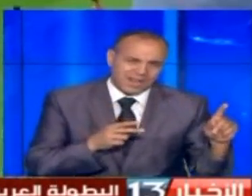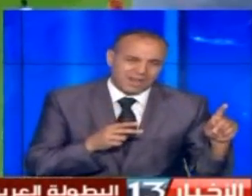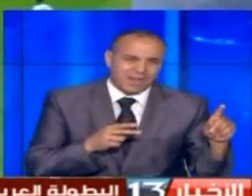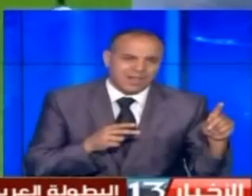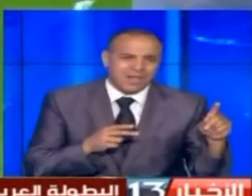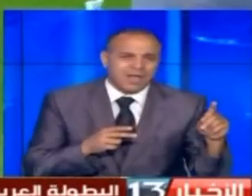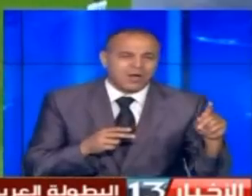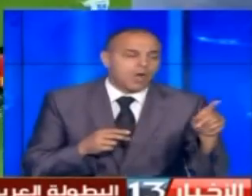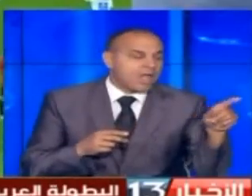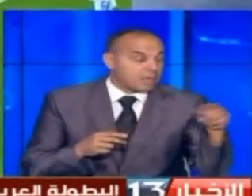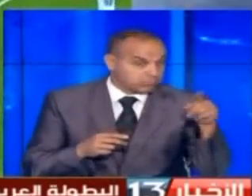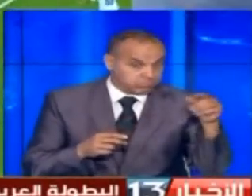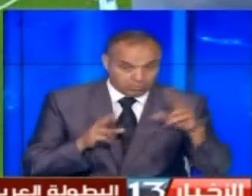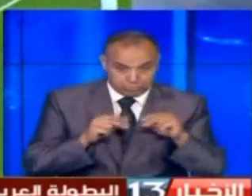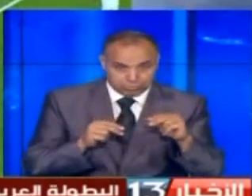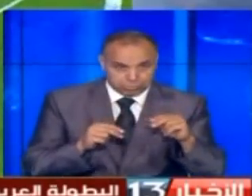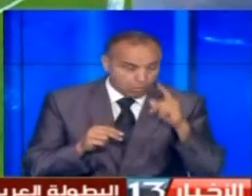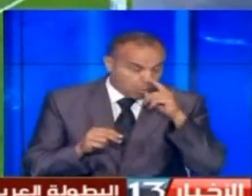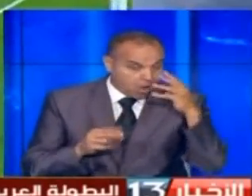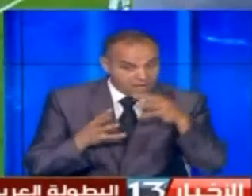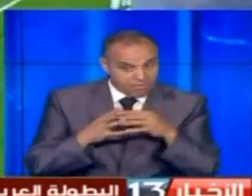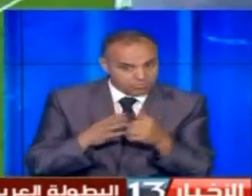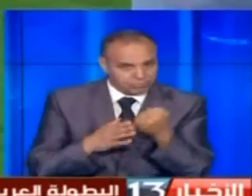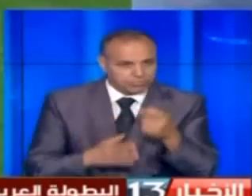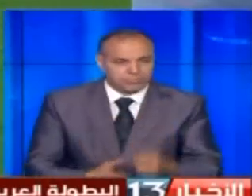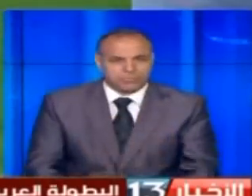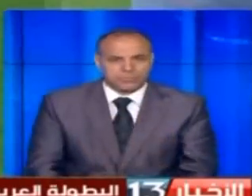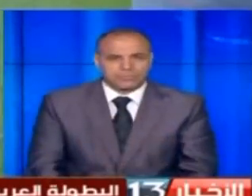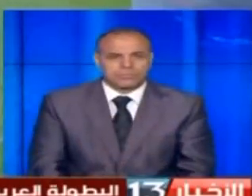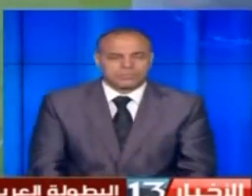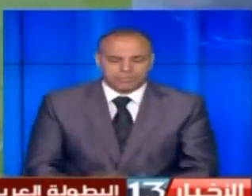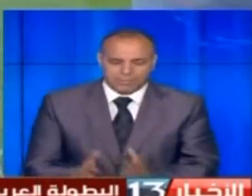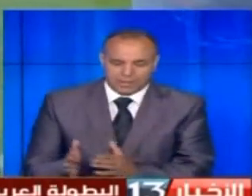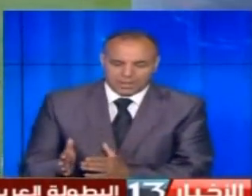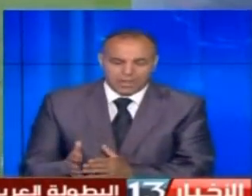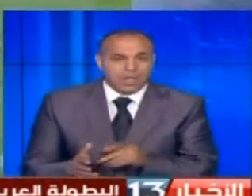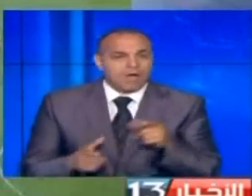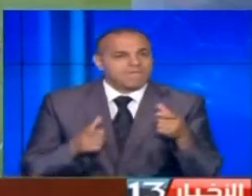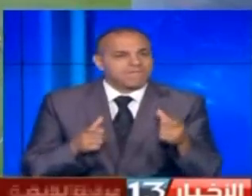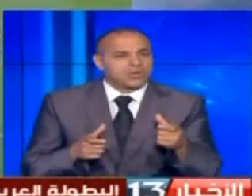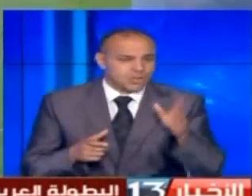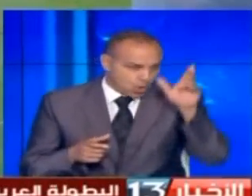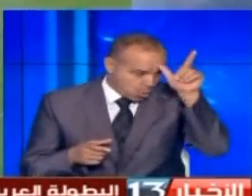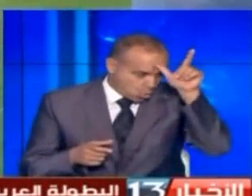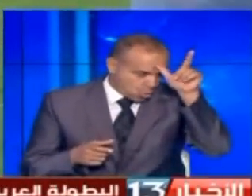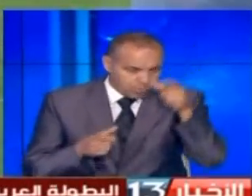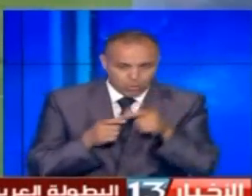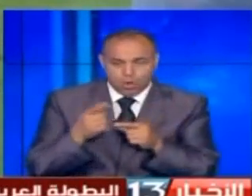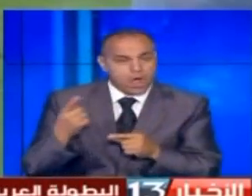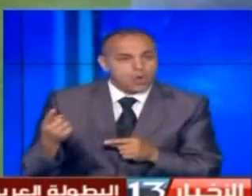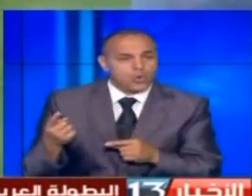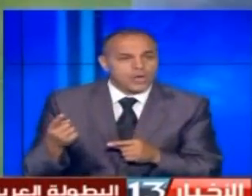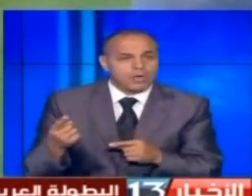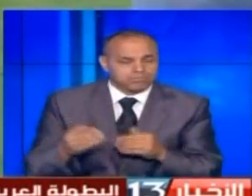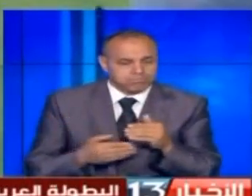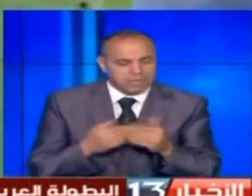بدوره قاب قوسين أو أدنى من بلوغ المربع الذهبي. من جهته كان الفيصلي الأردني حاسما بالمجموعة الأولى ليسير على